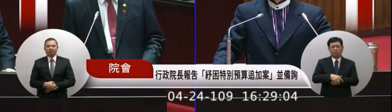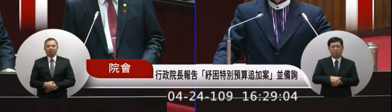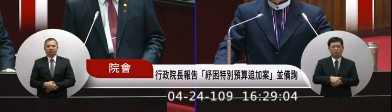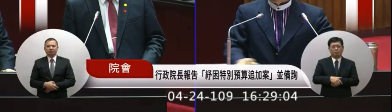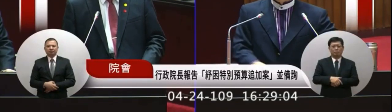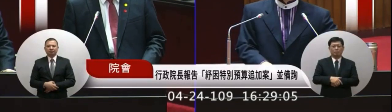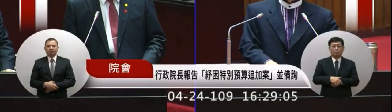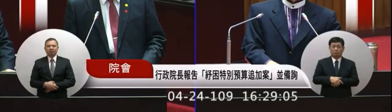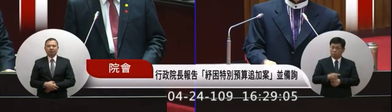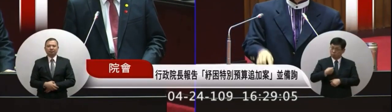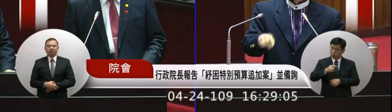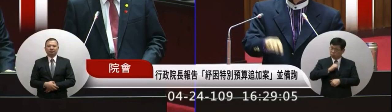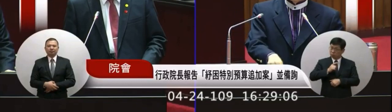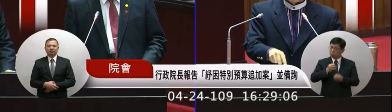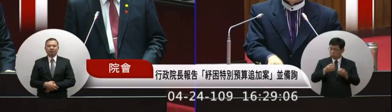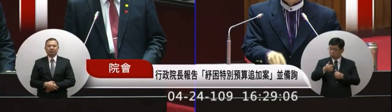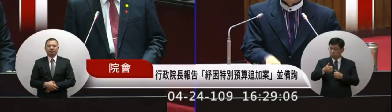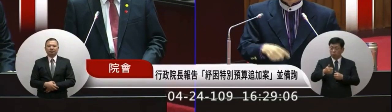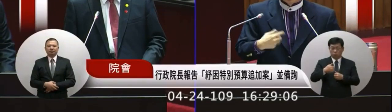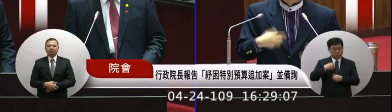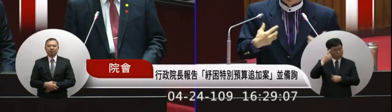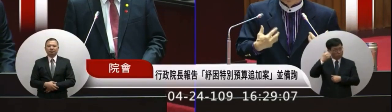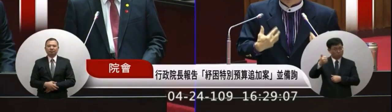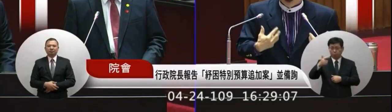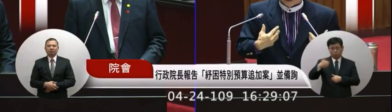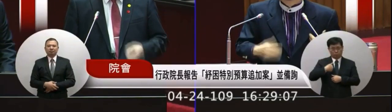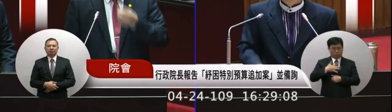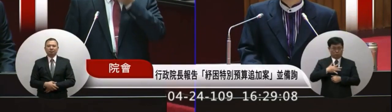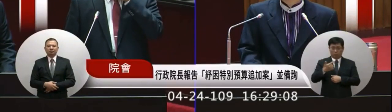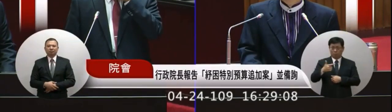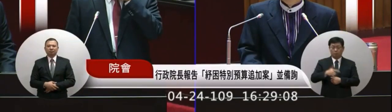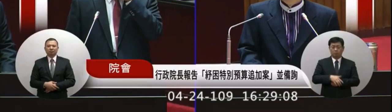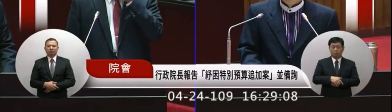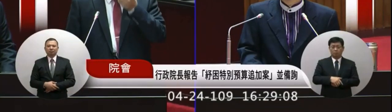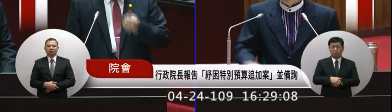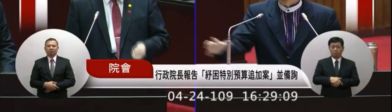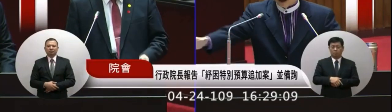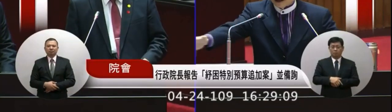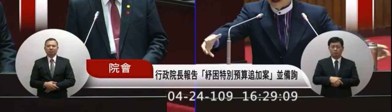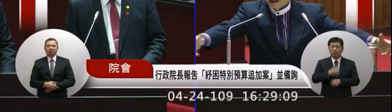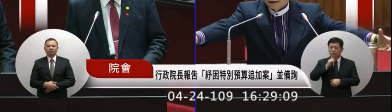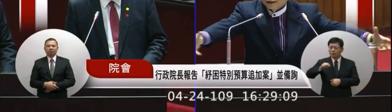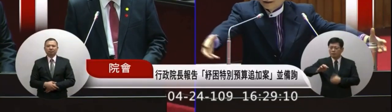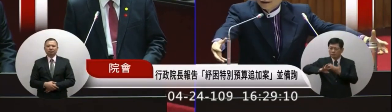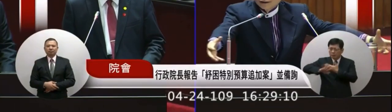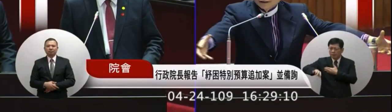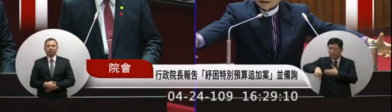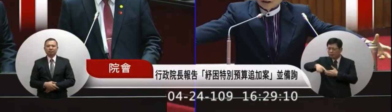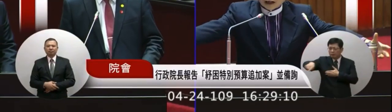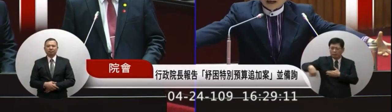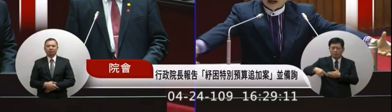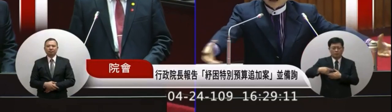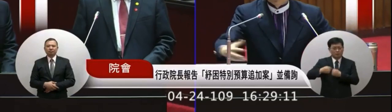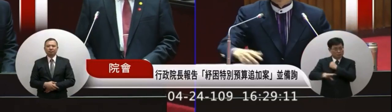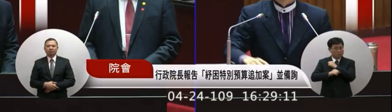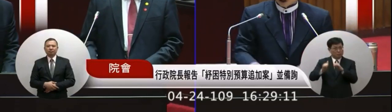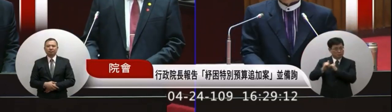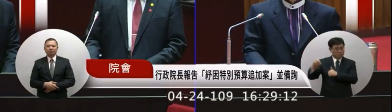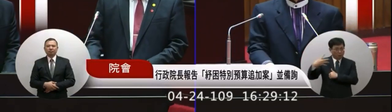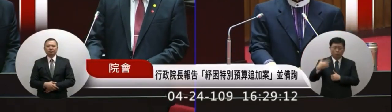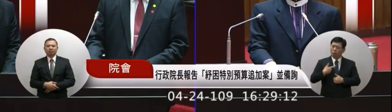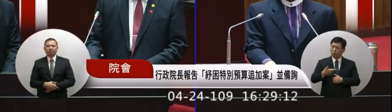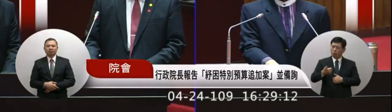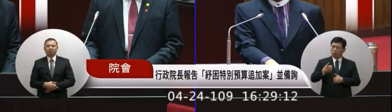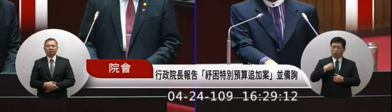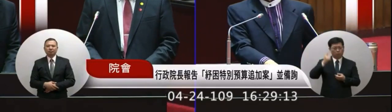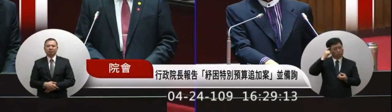步。哎，我愈听愈这 idea 唔是我的咧，还一寡呢基层的人安尼讲，我听